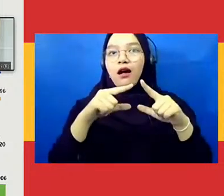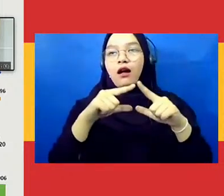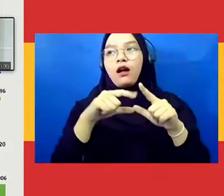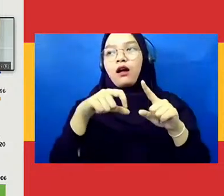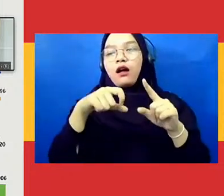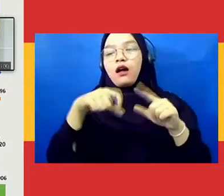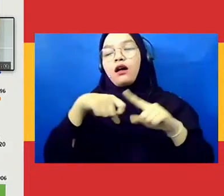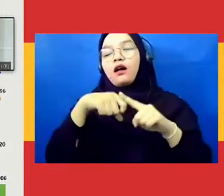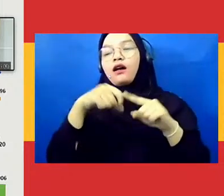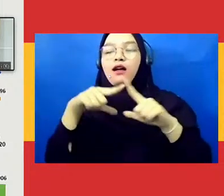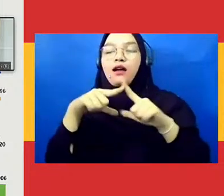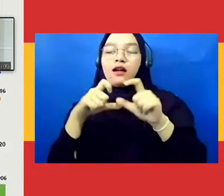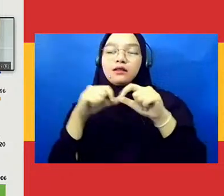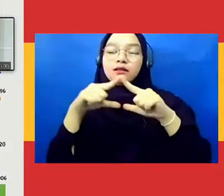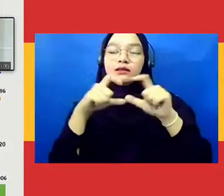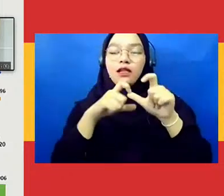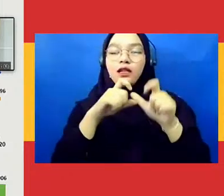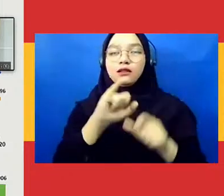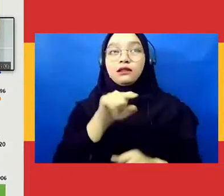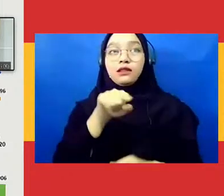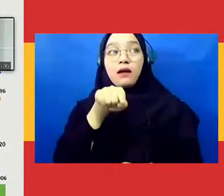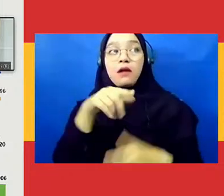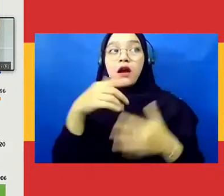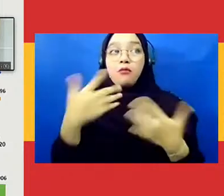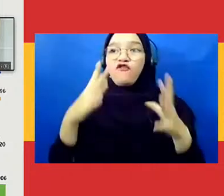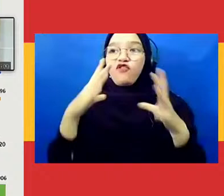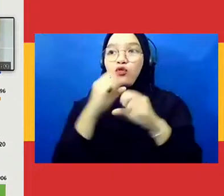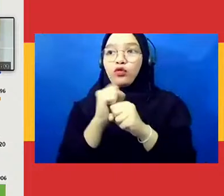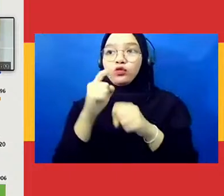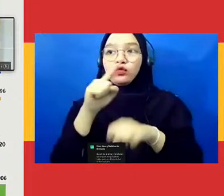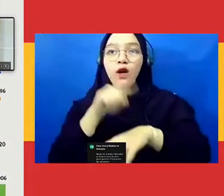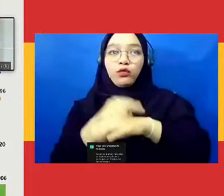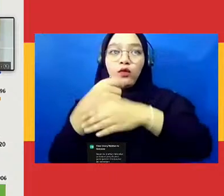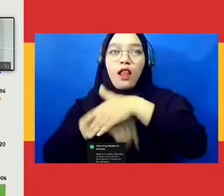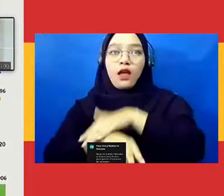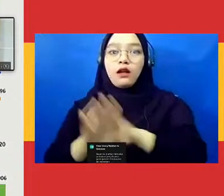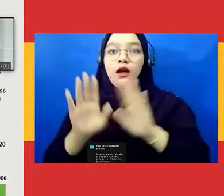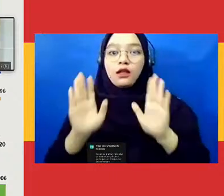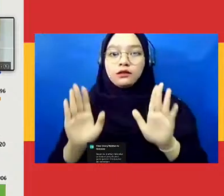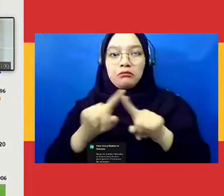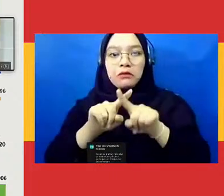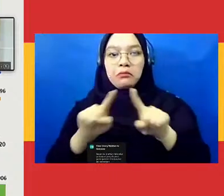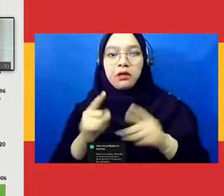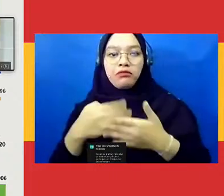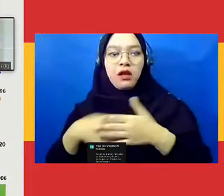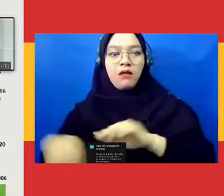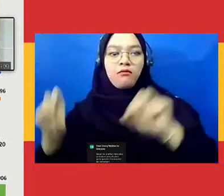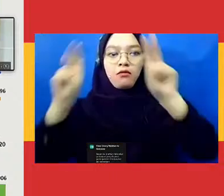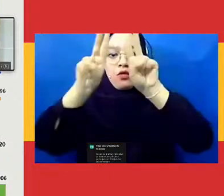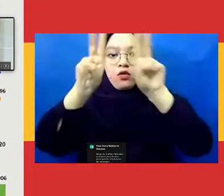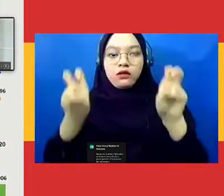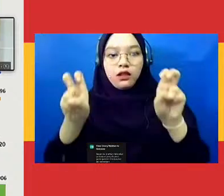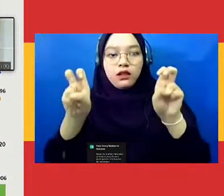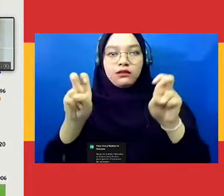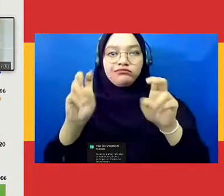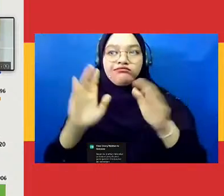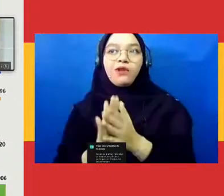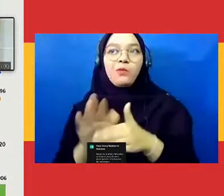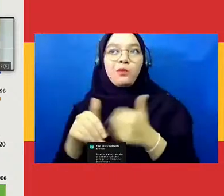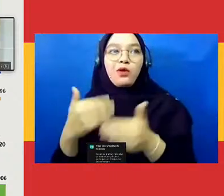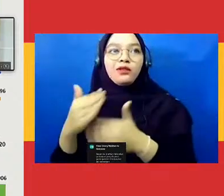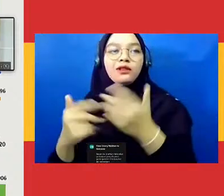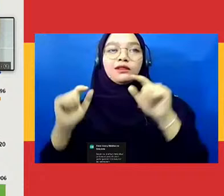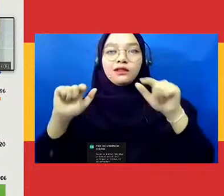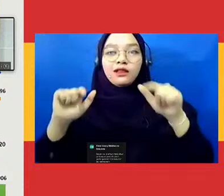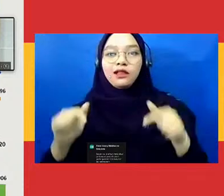lahir. Ketika seorang manusia dalam konteks sosial kehidupannya, di dalam kandungannya pun dia